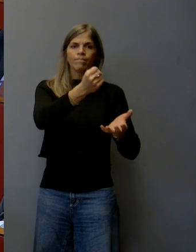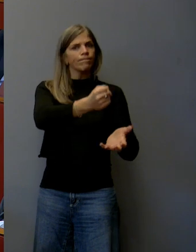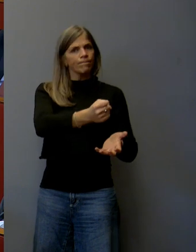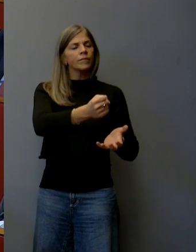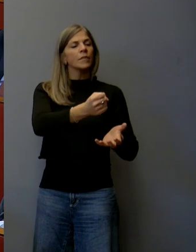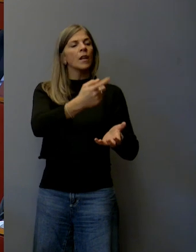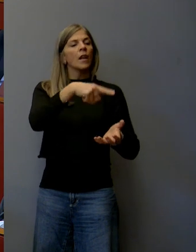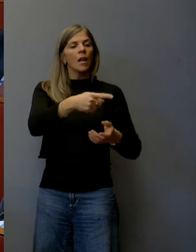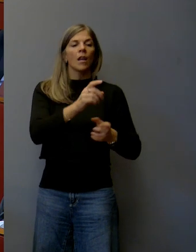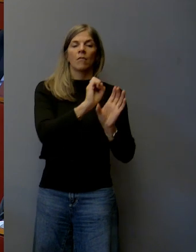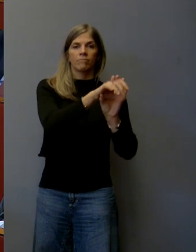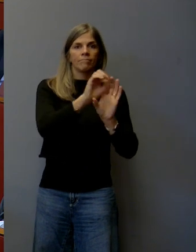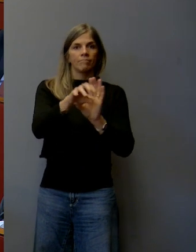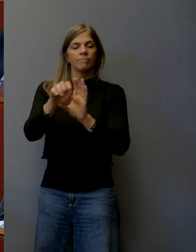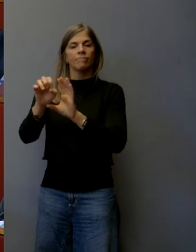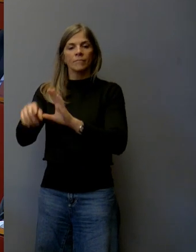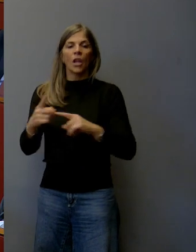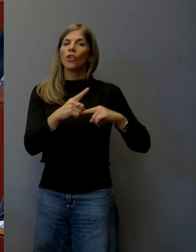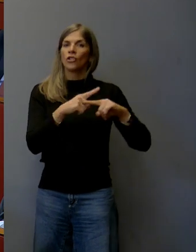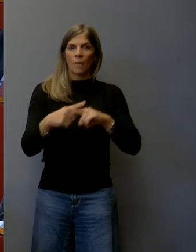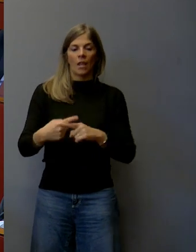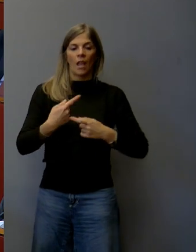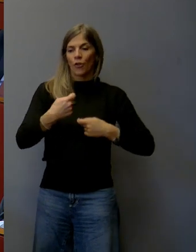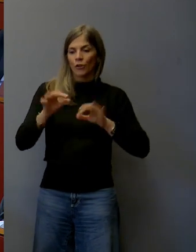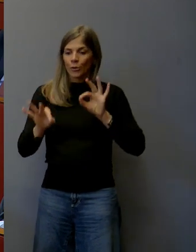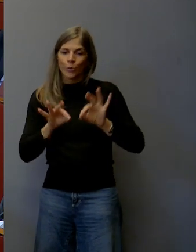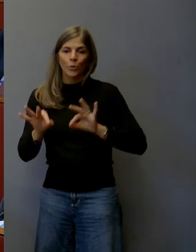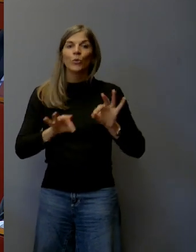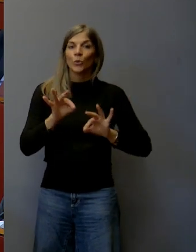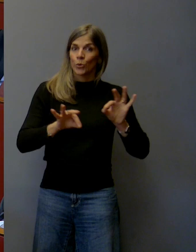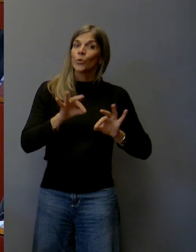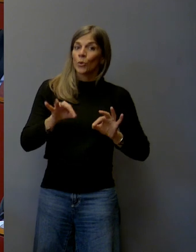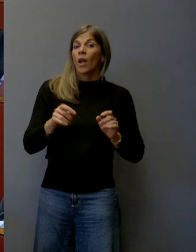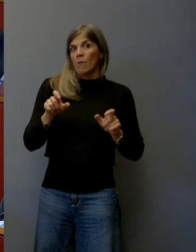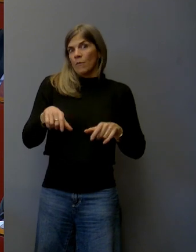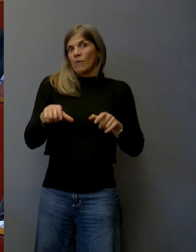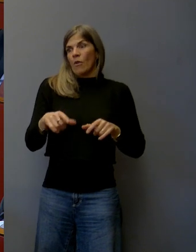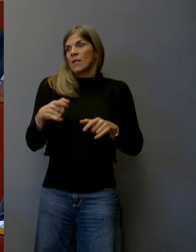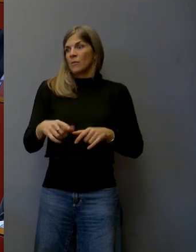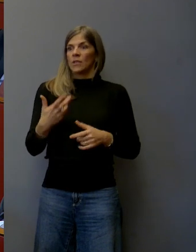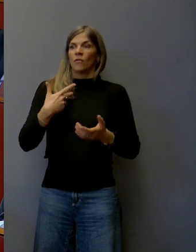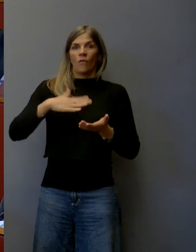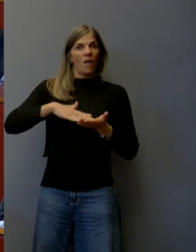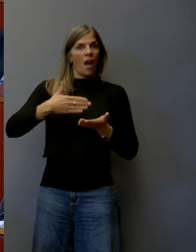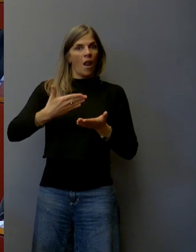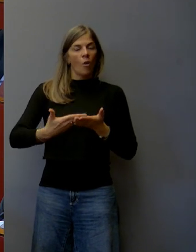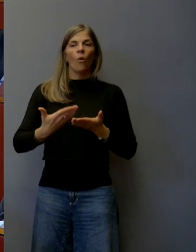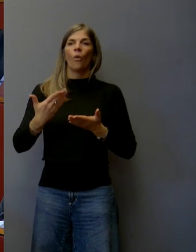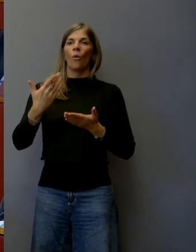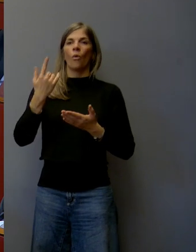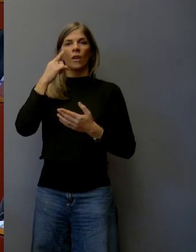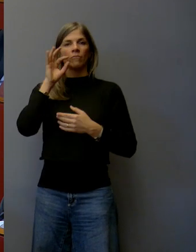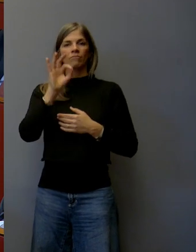su questo cimitero e ci mancherebbe perché ha sempre un grande valore anche dal punto di vista turistico